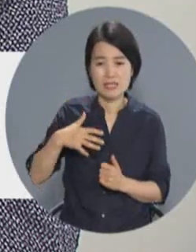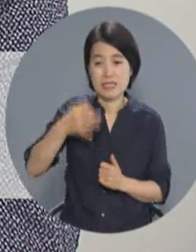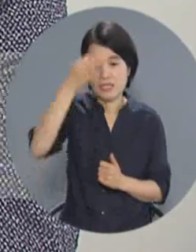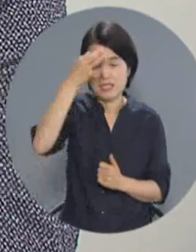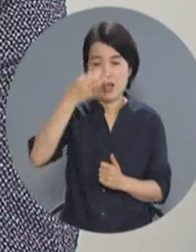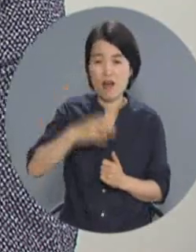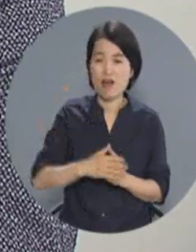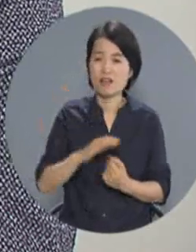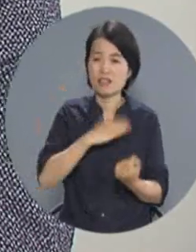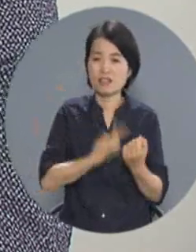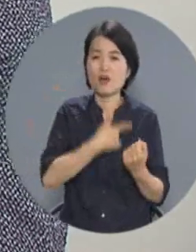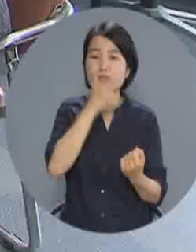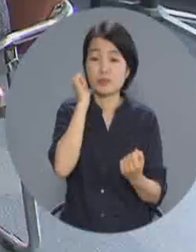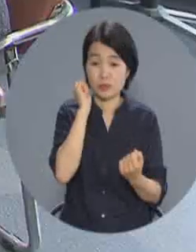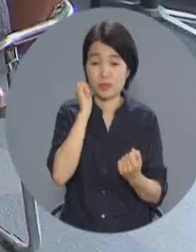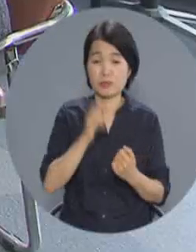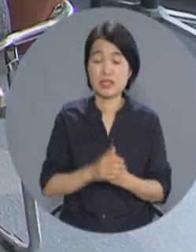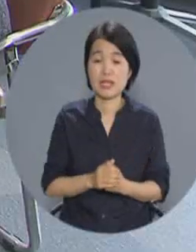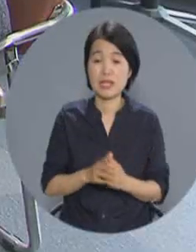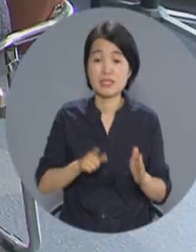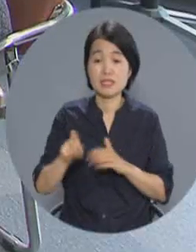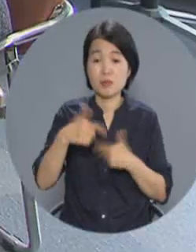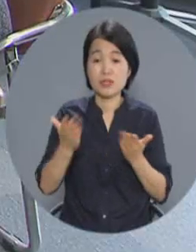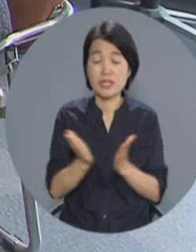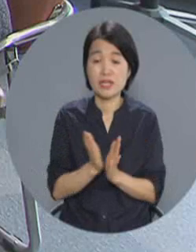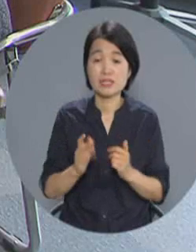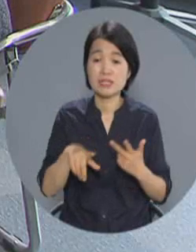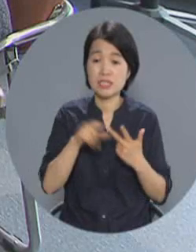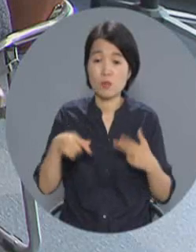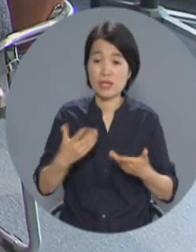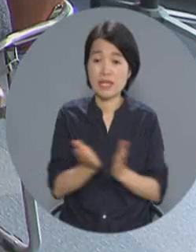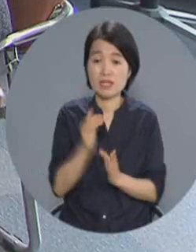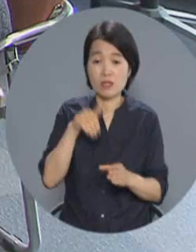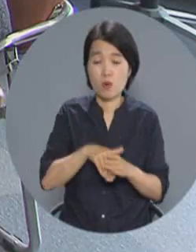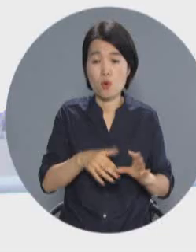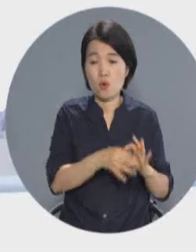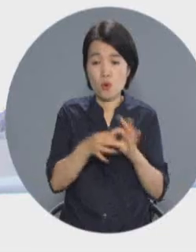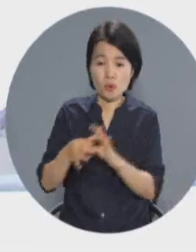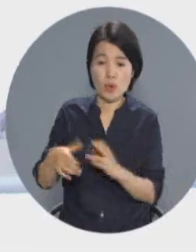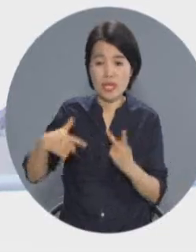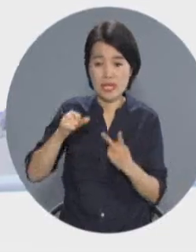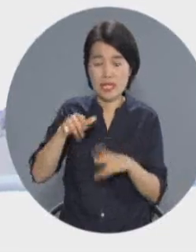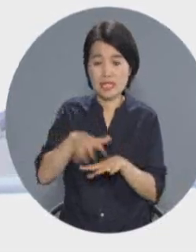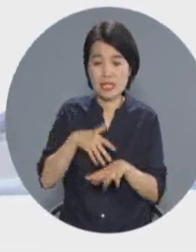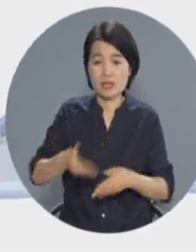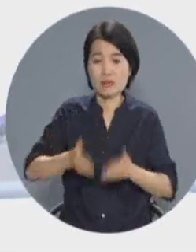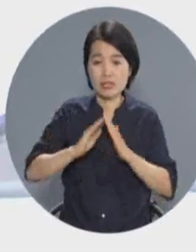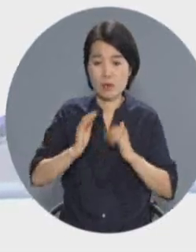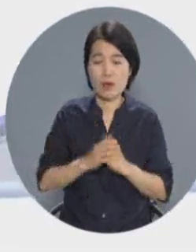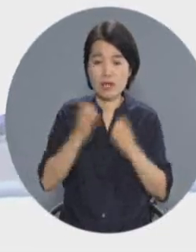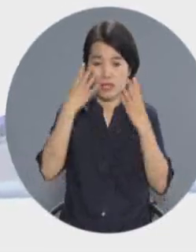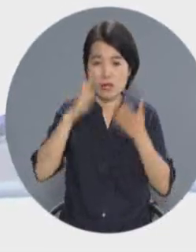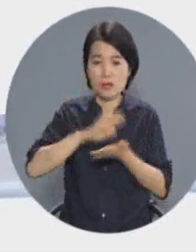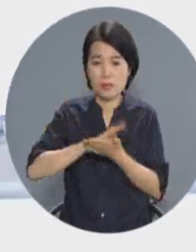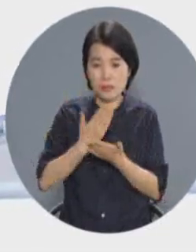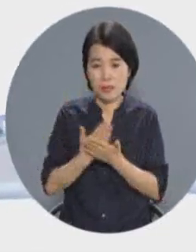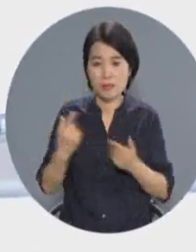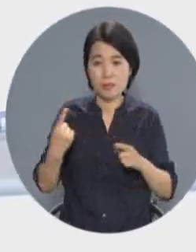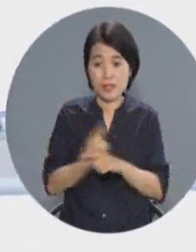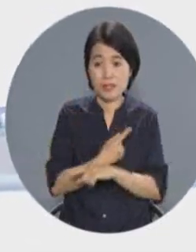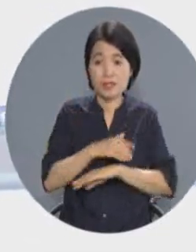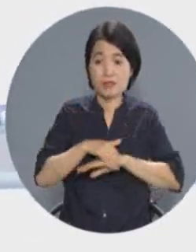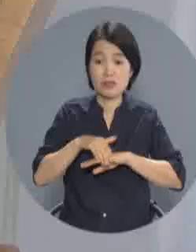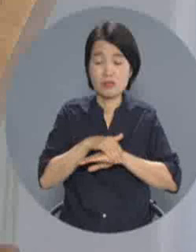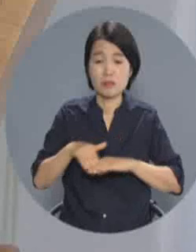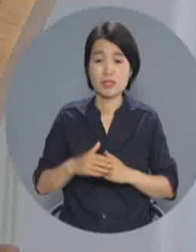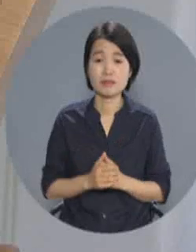실력이 부족했다 이렇게 보고 있습니다. 진보당은 다음 달 당직 선거를 통해 2기 체제를 구성하고 새롭게 전열을 정비한다는